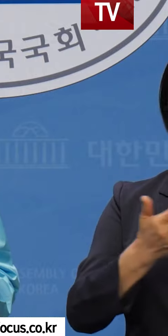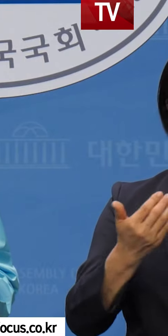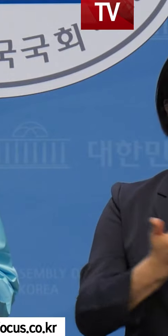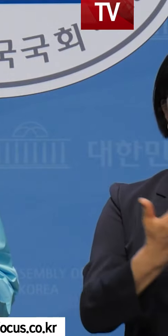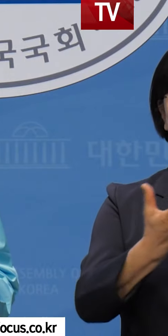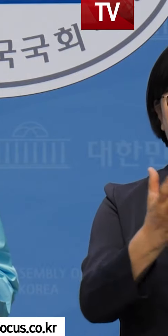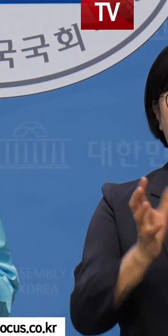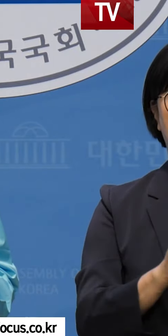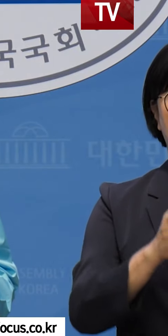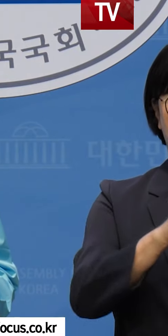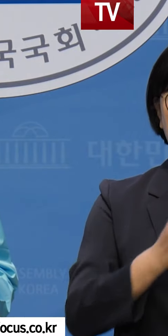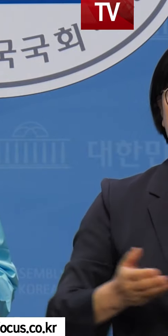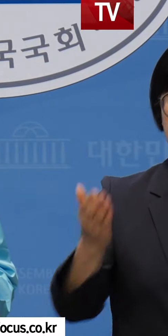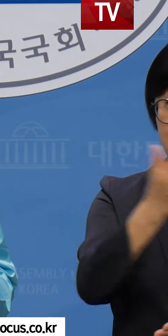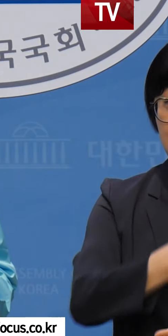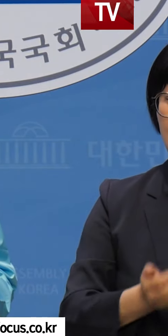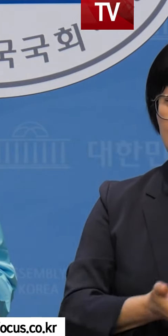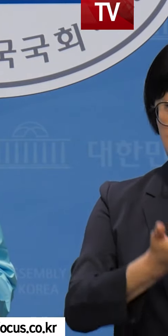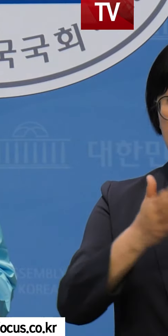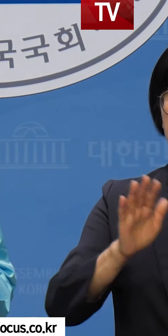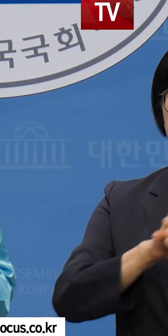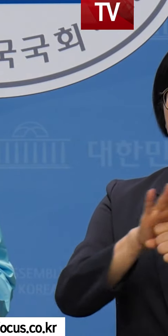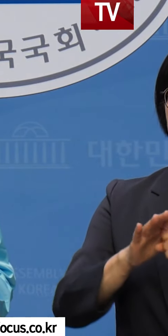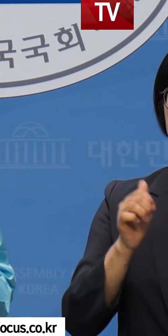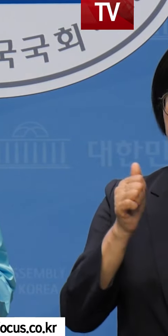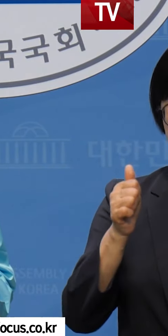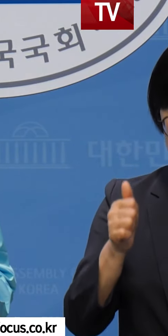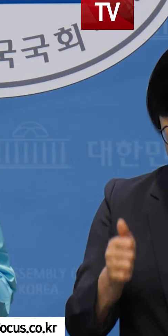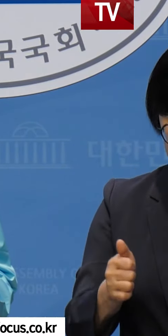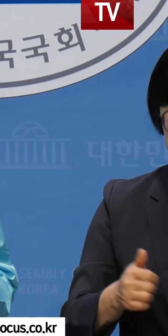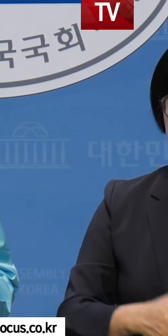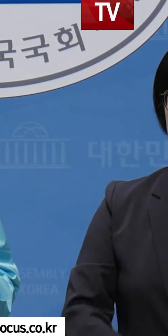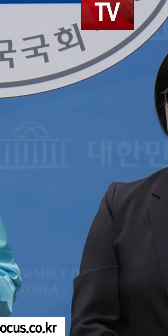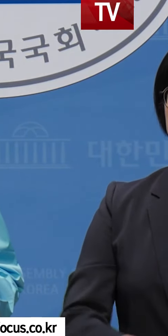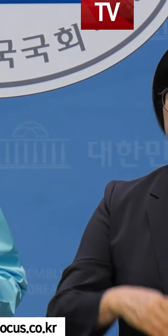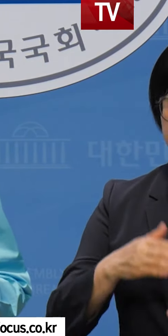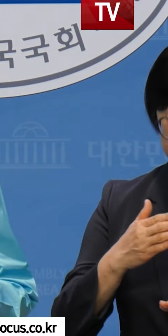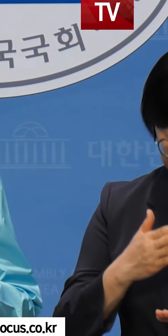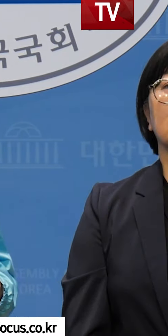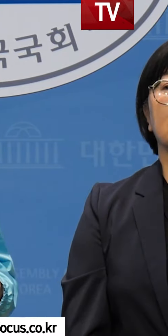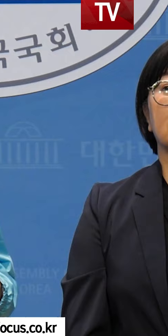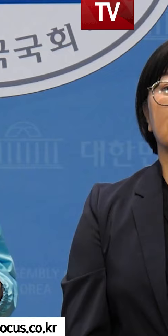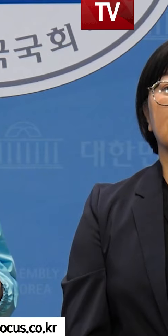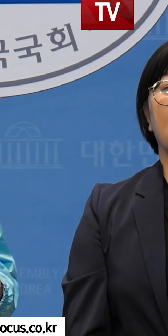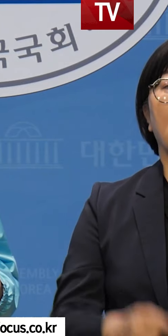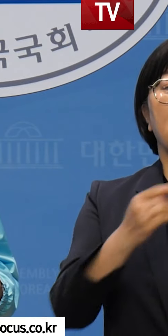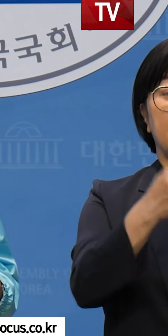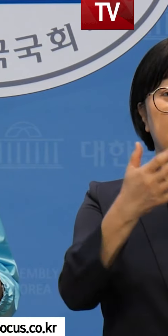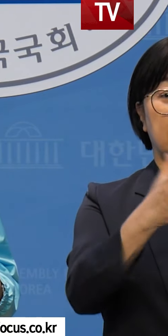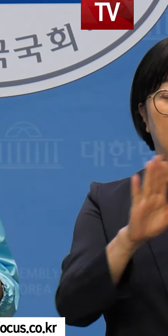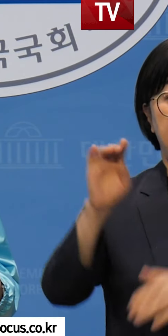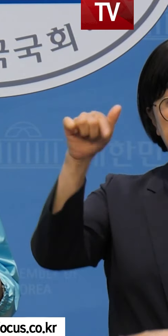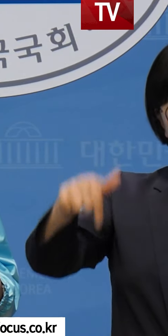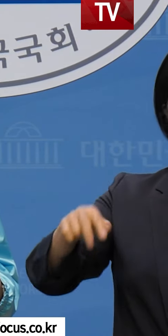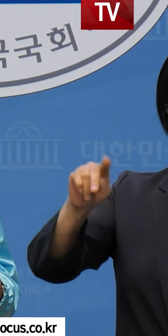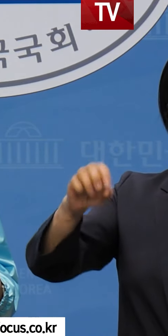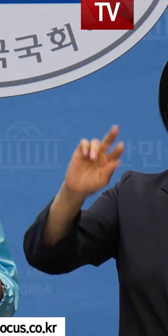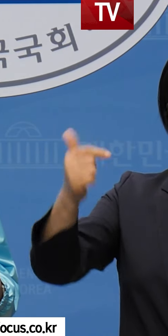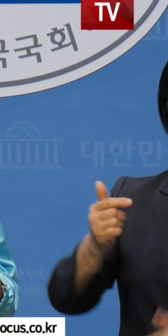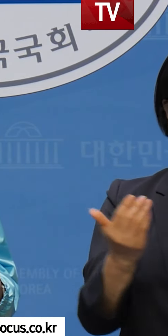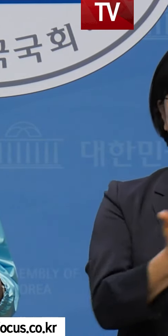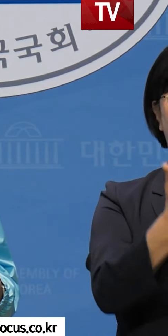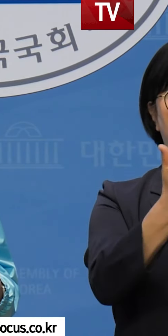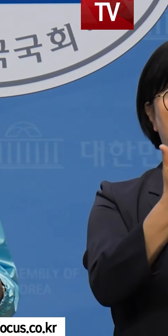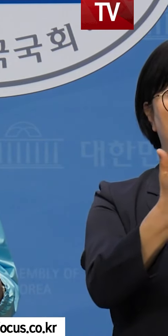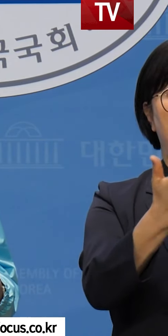당원 여러분들께도 존경과 사랑의 인사를 전합니다. 감사합니다. 더불어민주당 박성준,